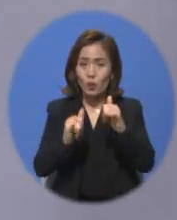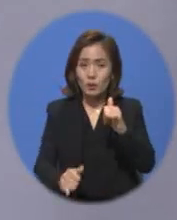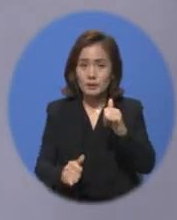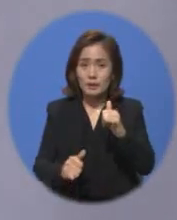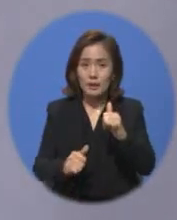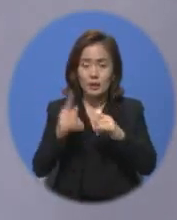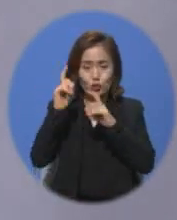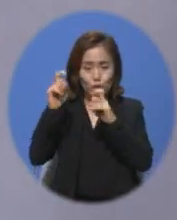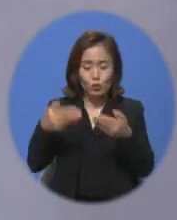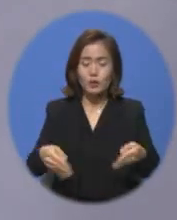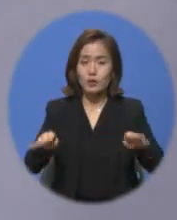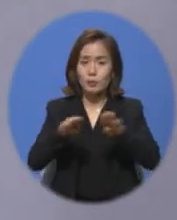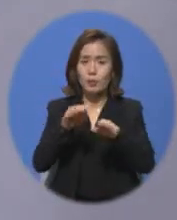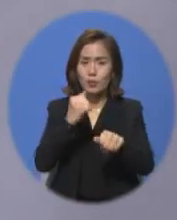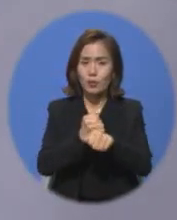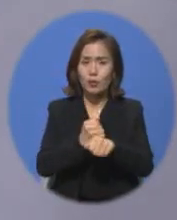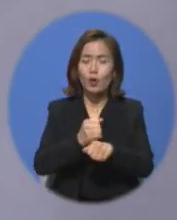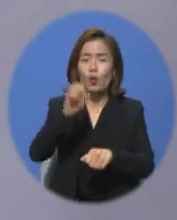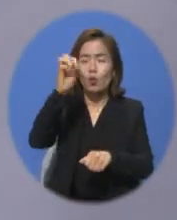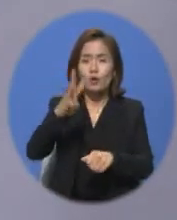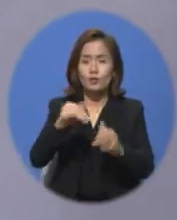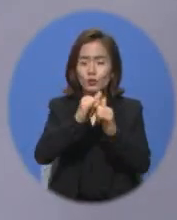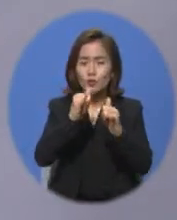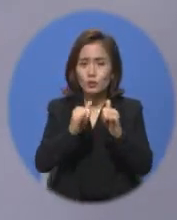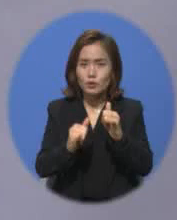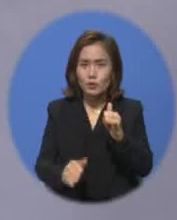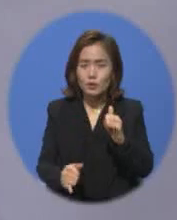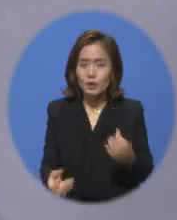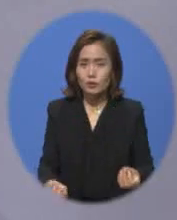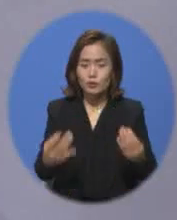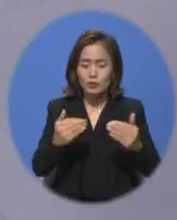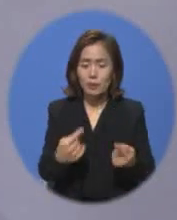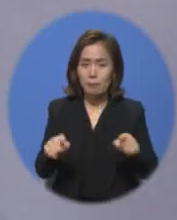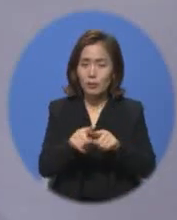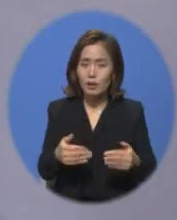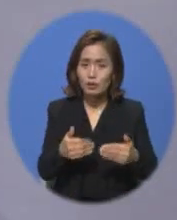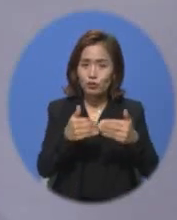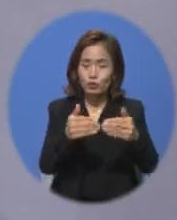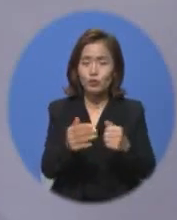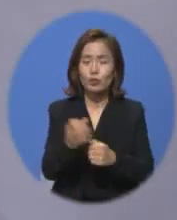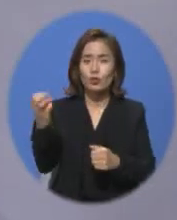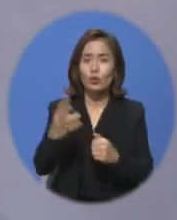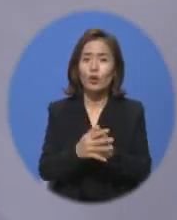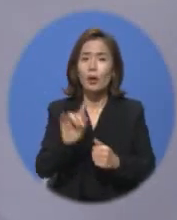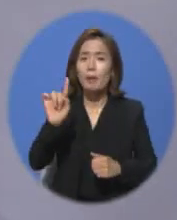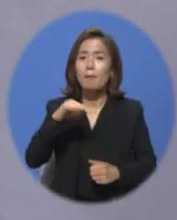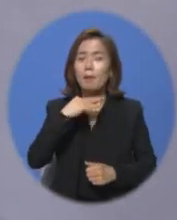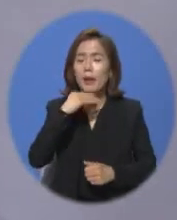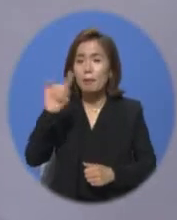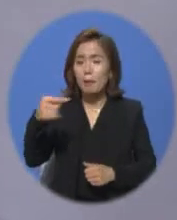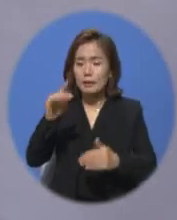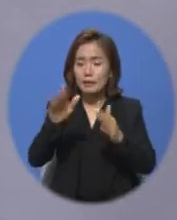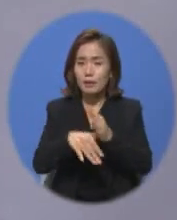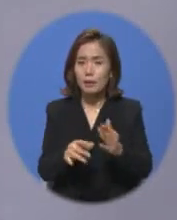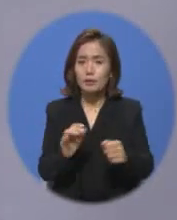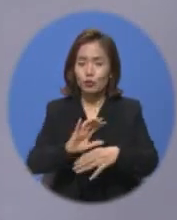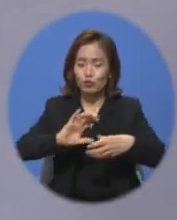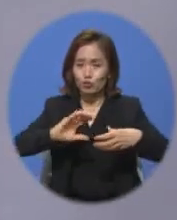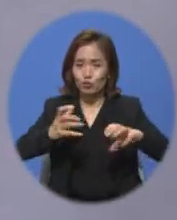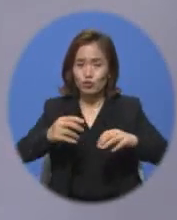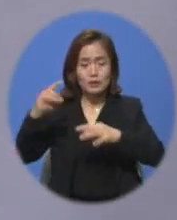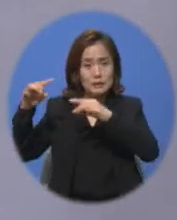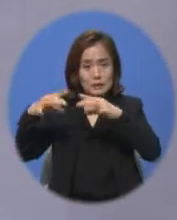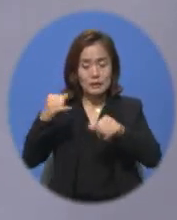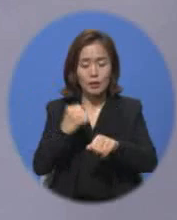충여동에김등경장군기념관을건립하는것입니다.저도 광주역사인물축제를 함께홍보하겠습니다.다음으로,평균 수명이100세